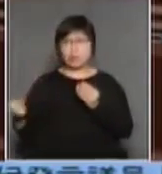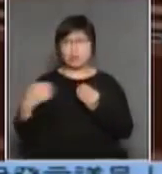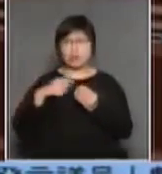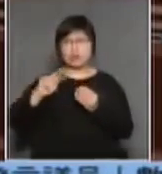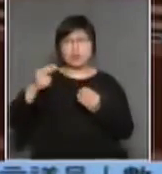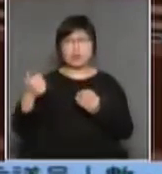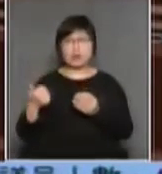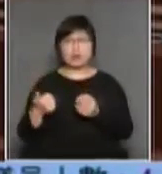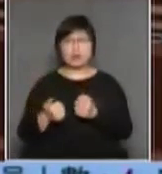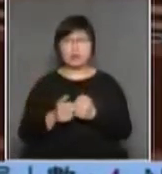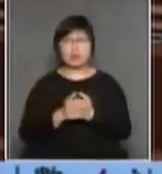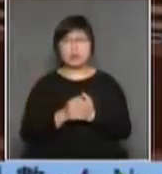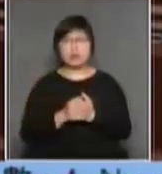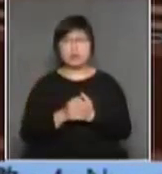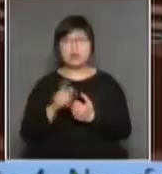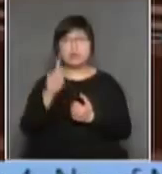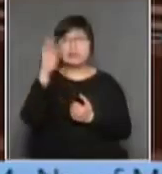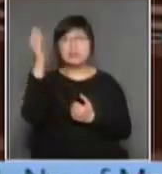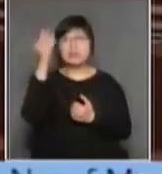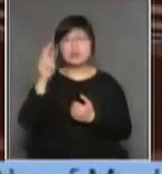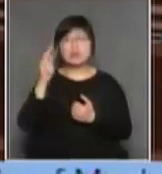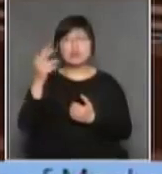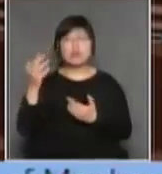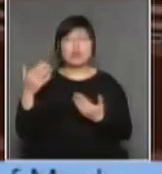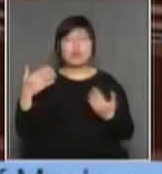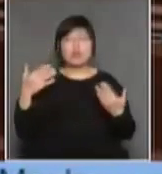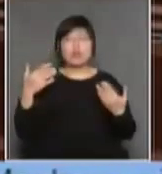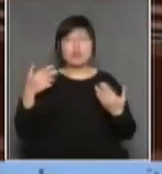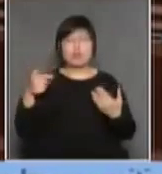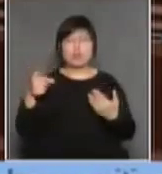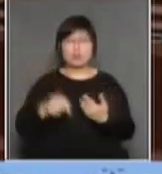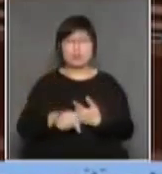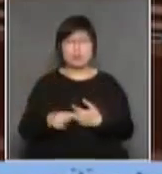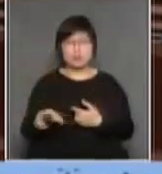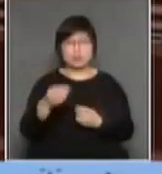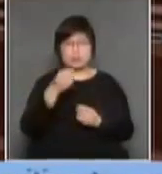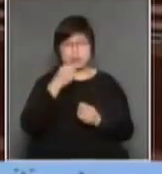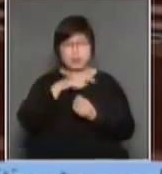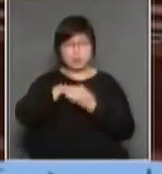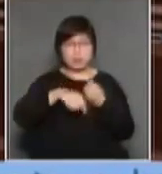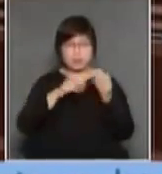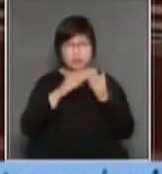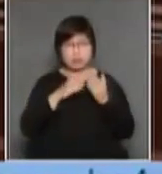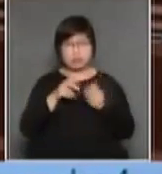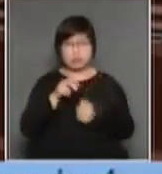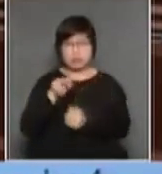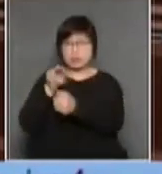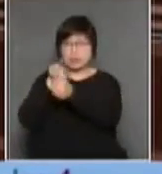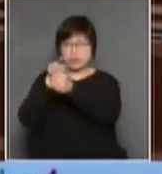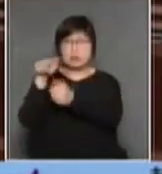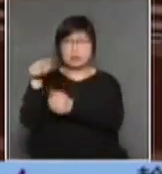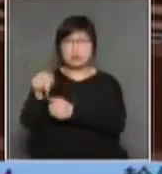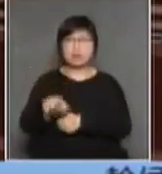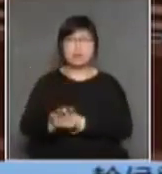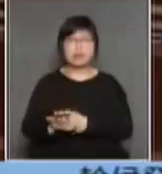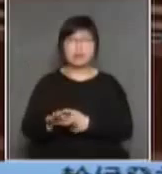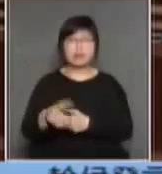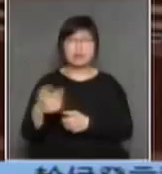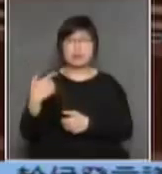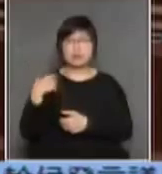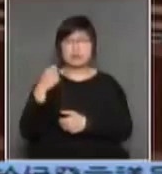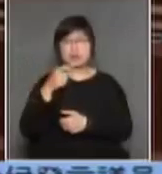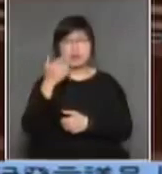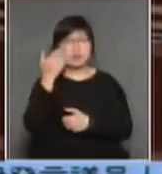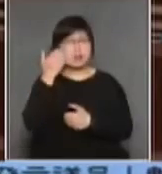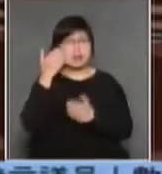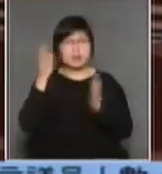改善呢，基本上是天氣轉涼而改善，就不是食環署的跟進而改善。事實上，局長近年呢，大家對於冷氣機